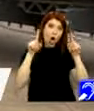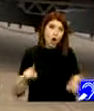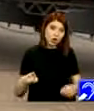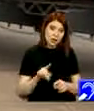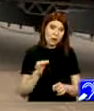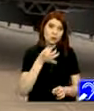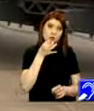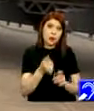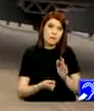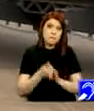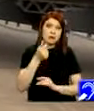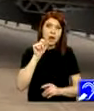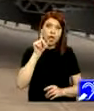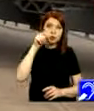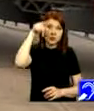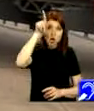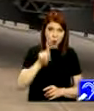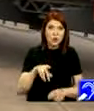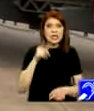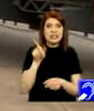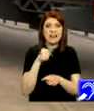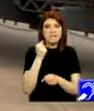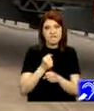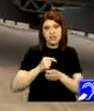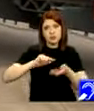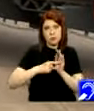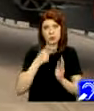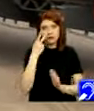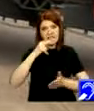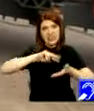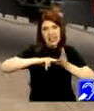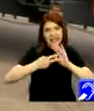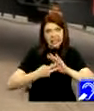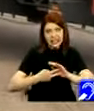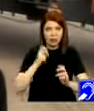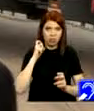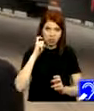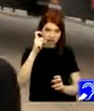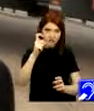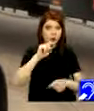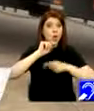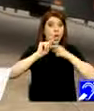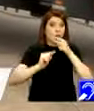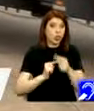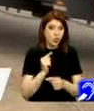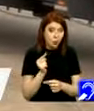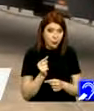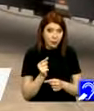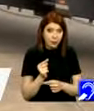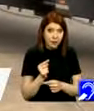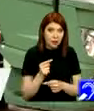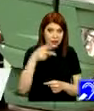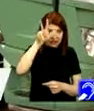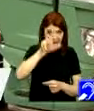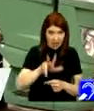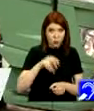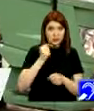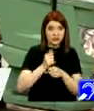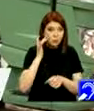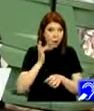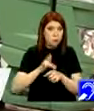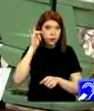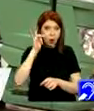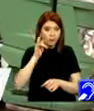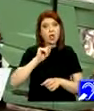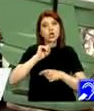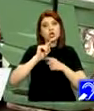ca în primele 12 luni să realizăm din punct de vedere tehnic tramvaiul, apoi în următoarele 3 luni să facem testele